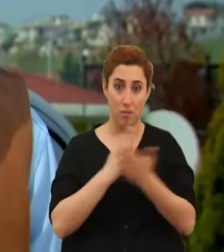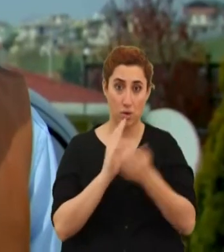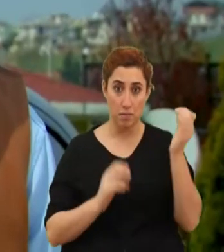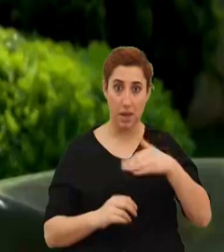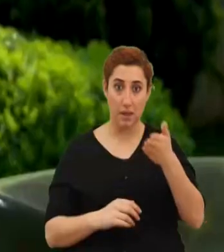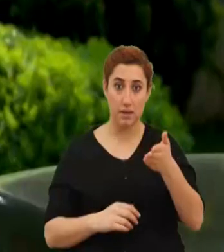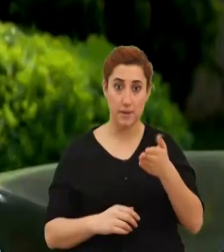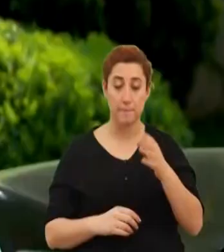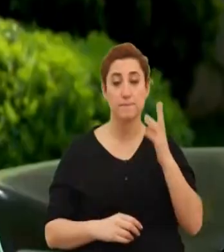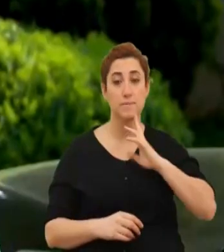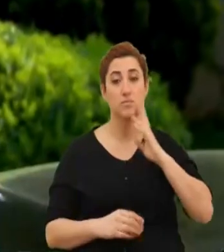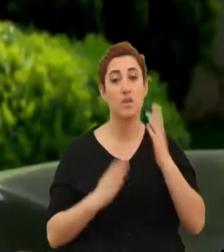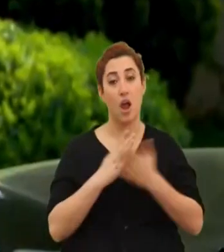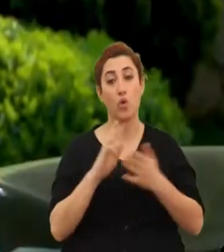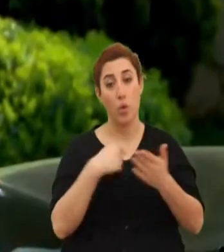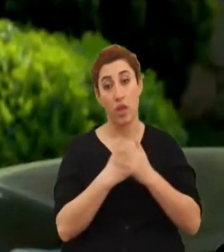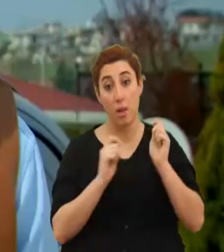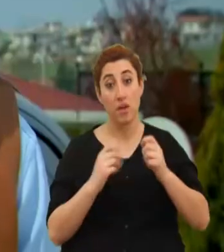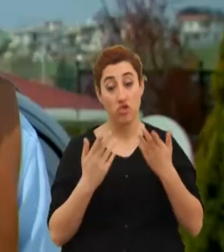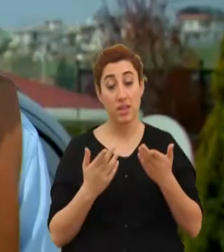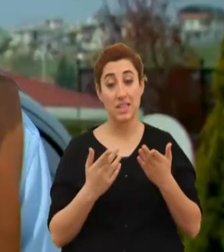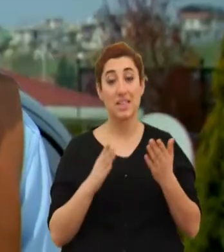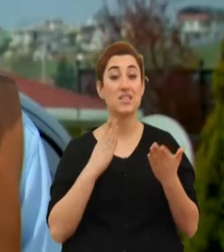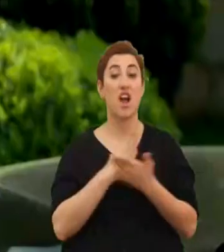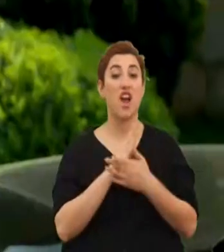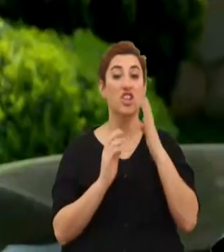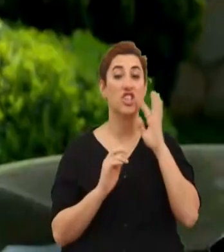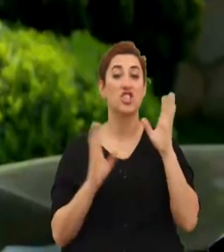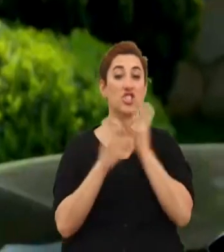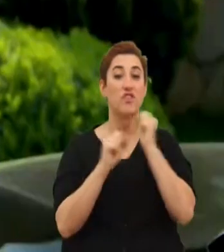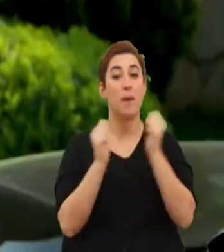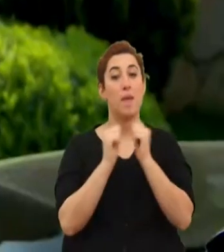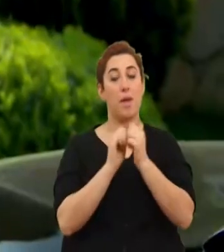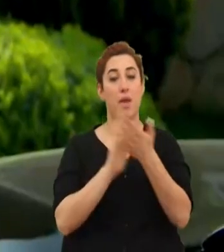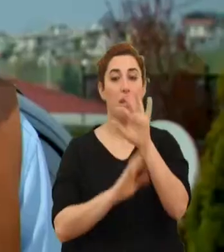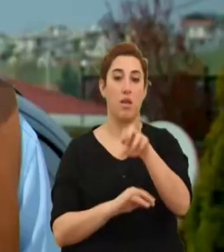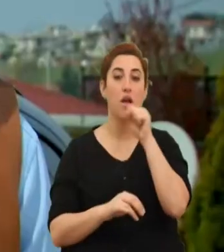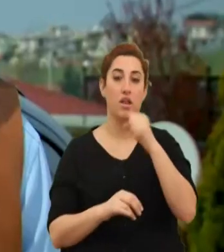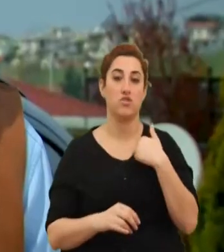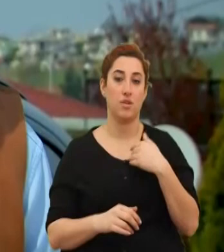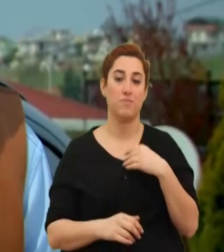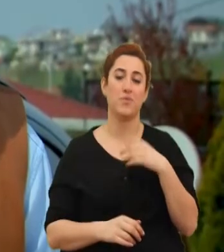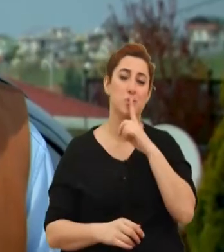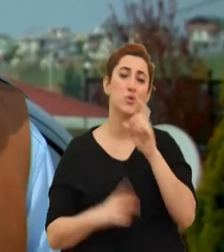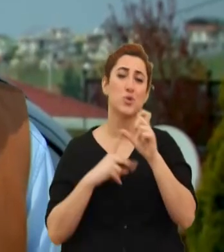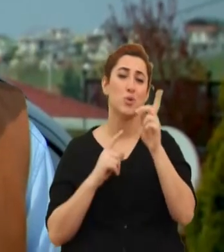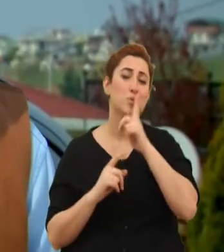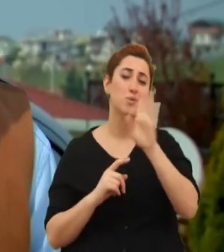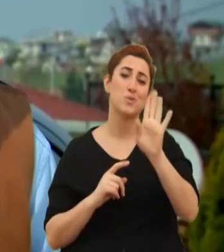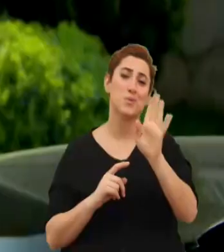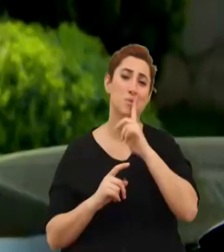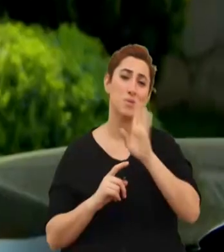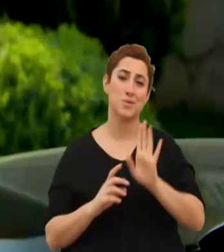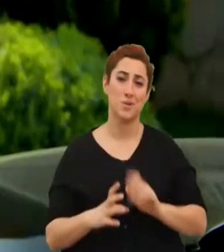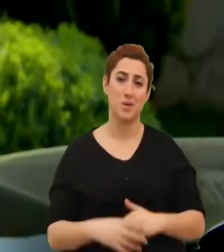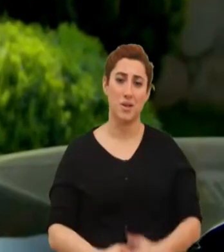mi getirdin yanında? Efendim kartla ödeyecekseniz karta şifresiyle beraber el koyacağım. Çüş Şükrü. Çüş Şükrü,